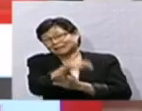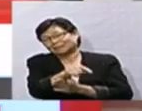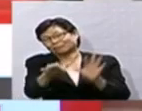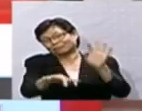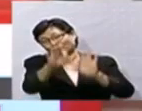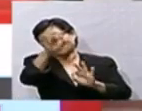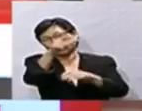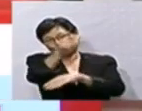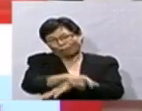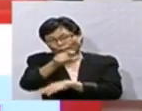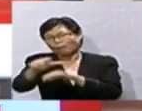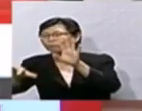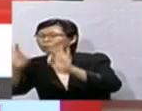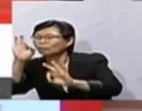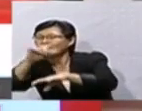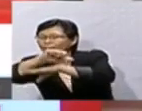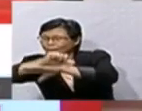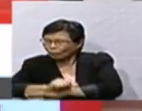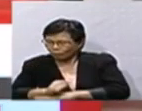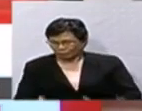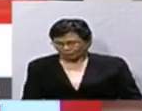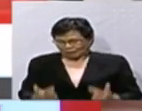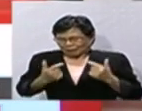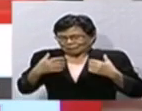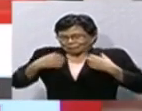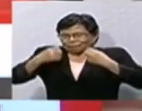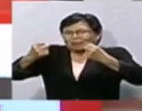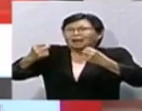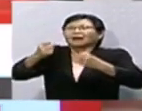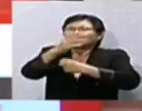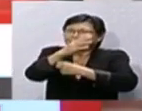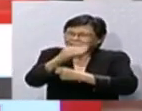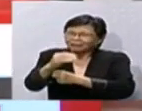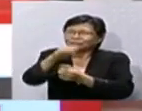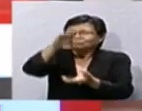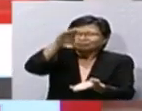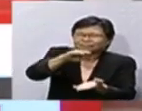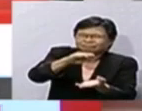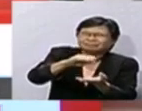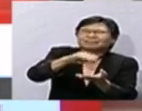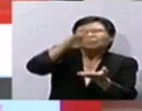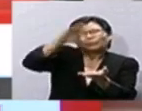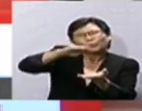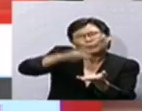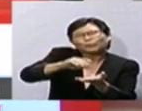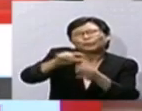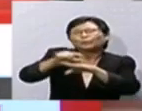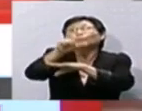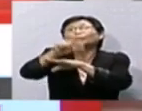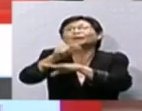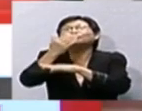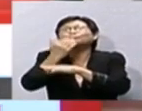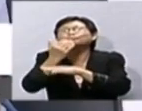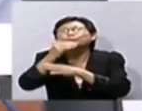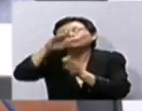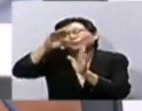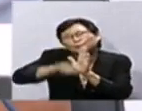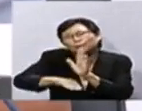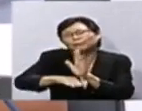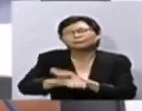pilihan kepada pengguna untuk mengamalkan gaya hidup lebih sihat di samping mengurangkan penggunaan gula.